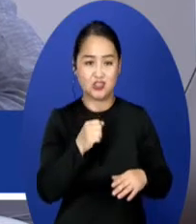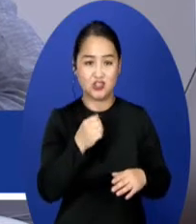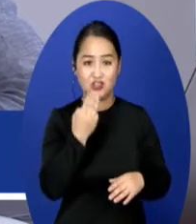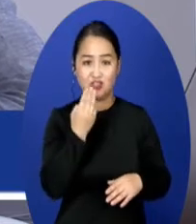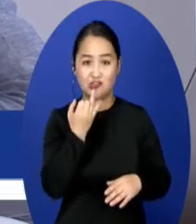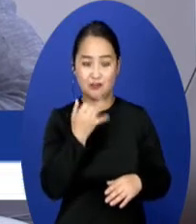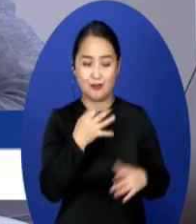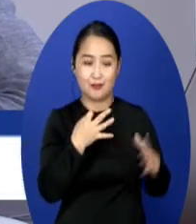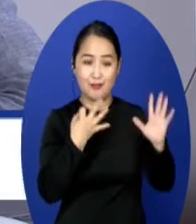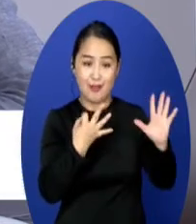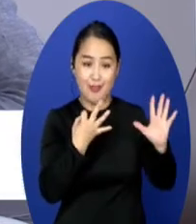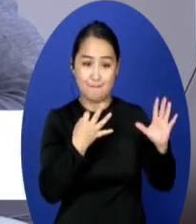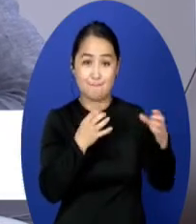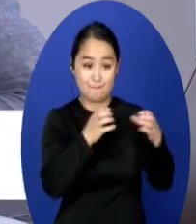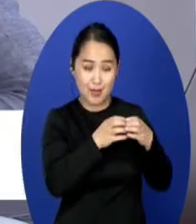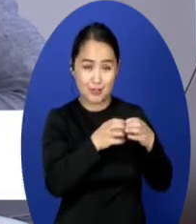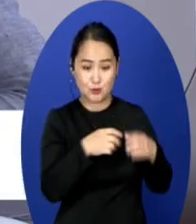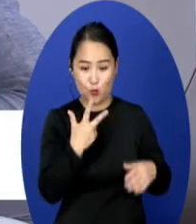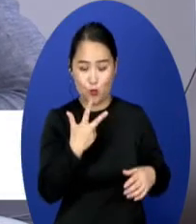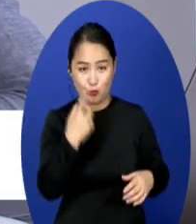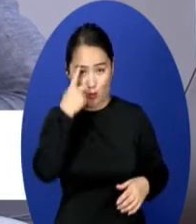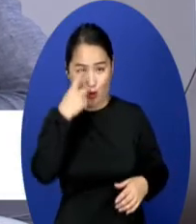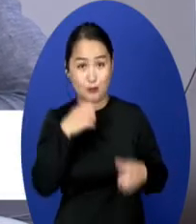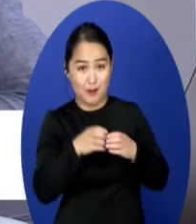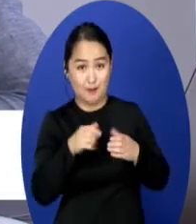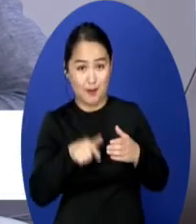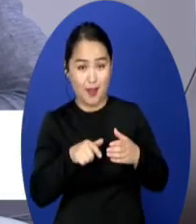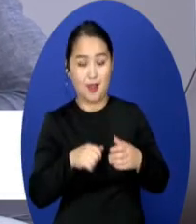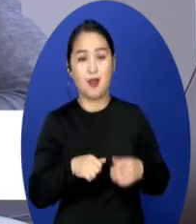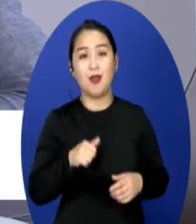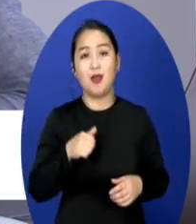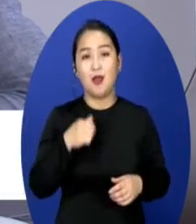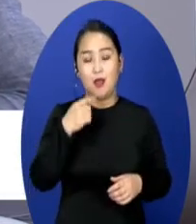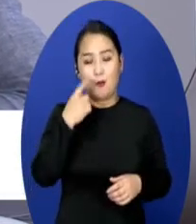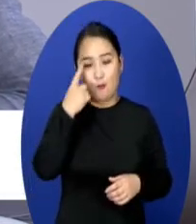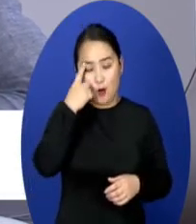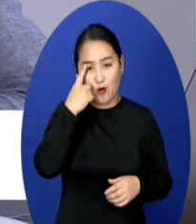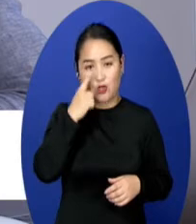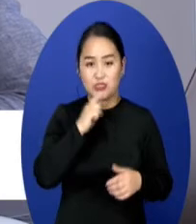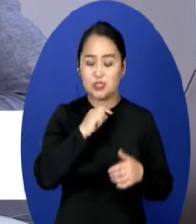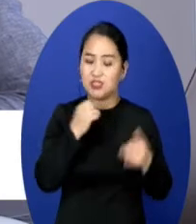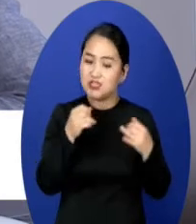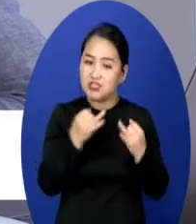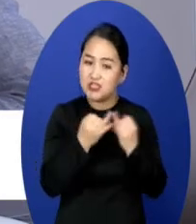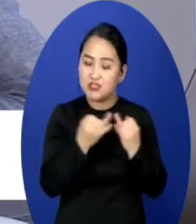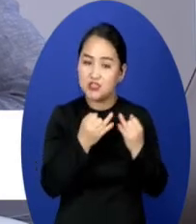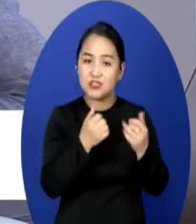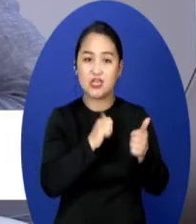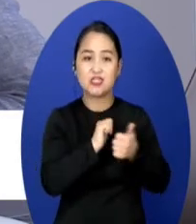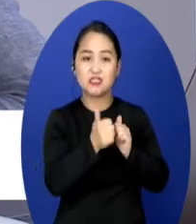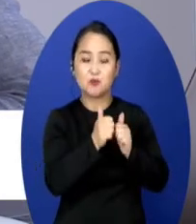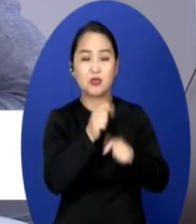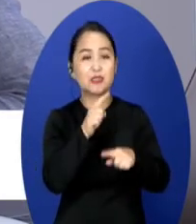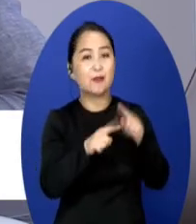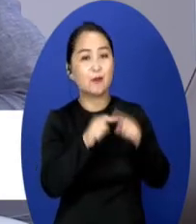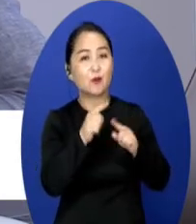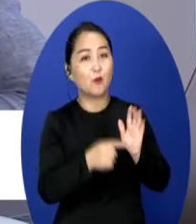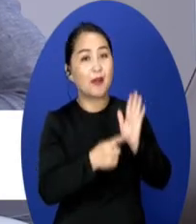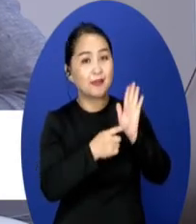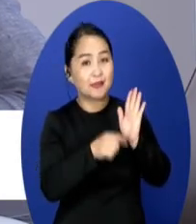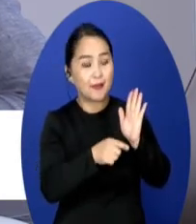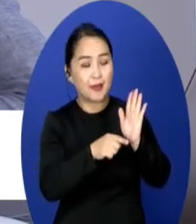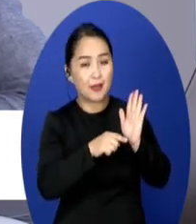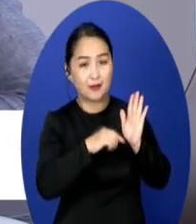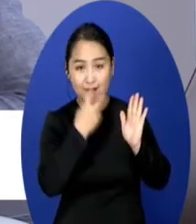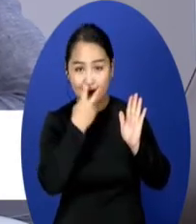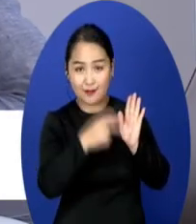баг байж байгаа. Энэ нь бол яг өөрөө Монголын e-спорт хэр хэмжээнд хүрсэн байна вэ гэдгийг бол яг харуулж байгаа. А үнэ яг энэ 3